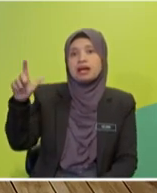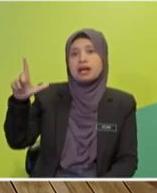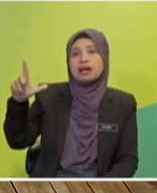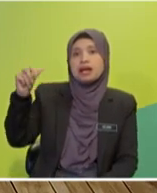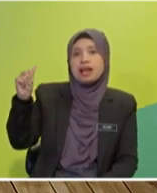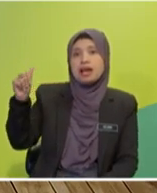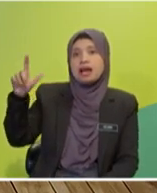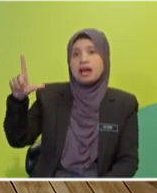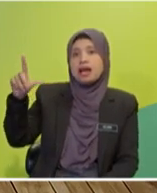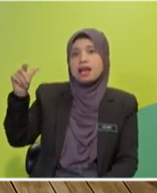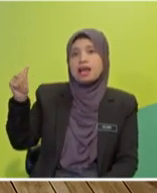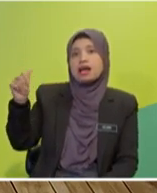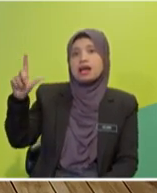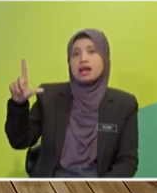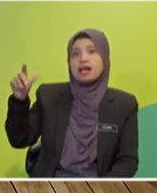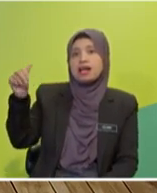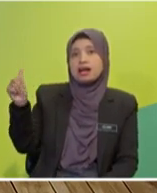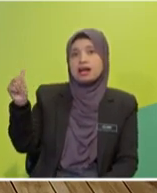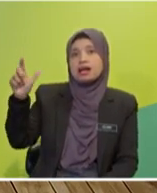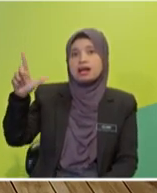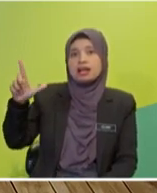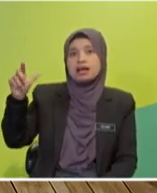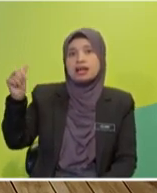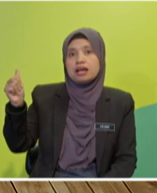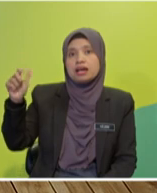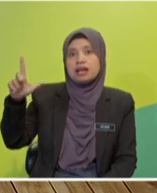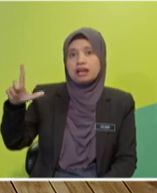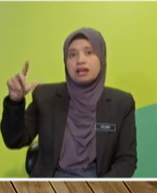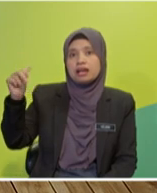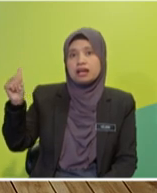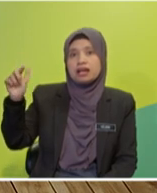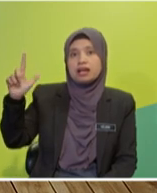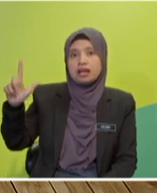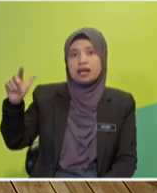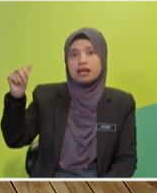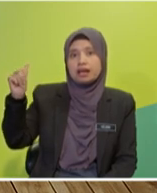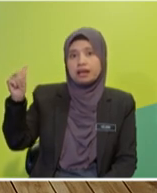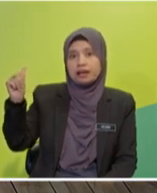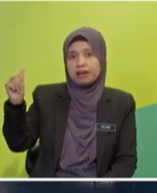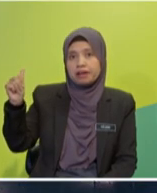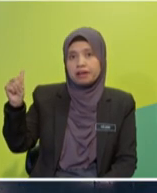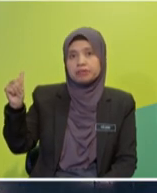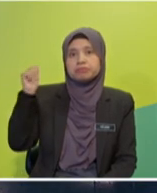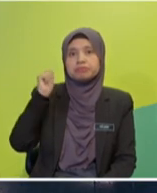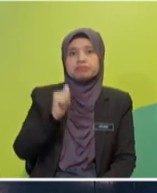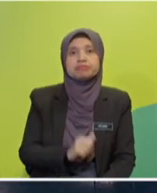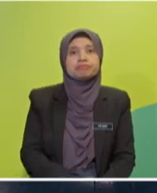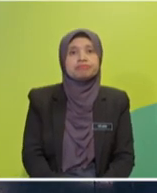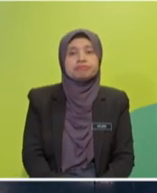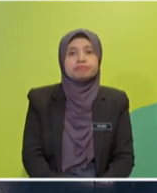la la la. La la la la la la la la la.